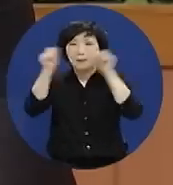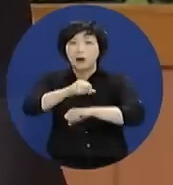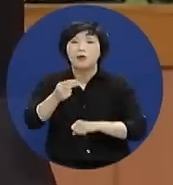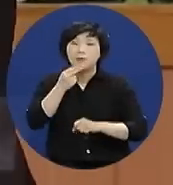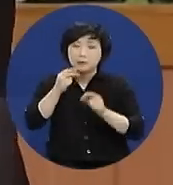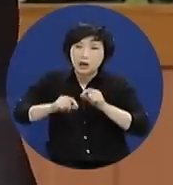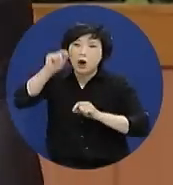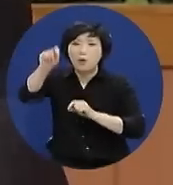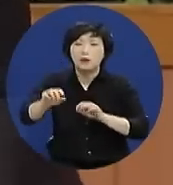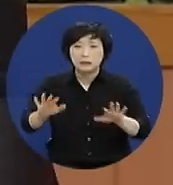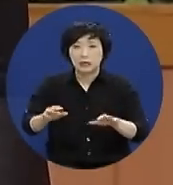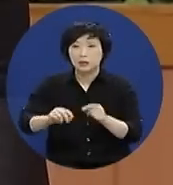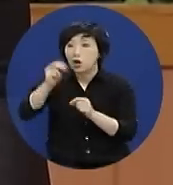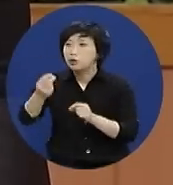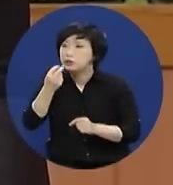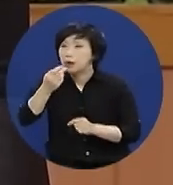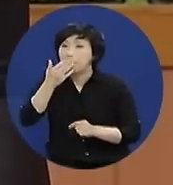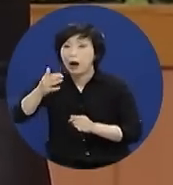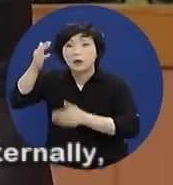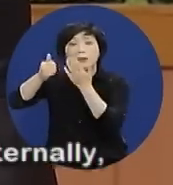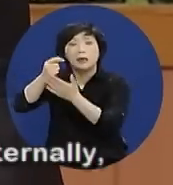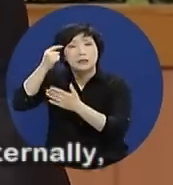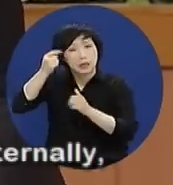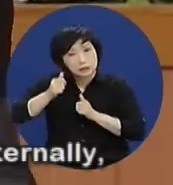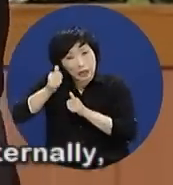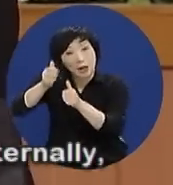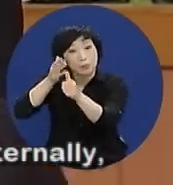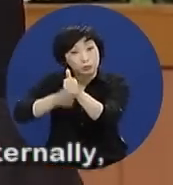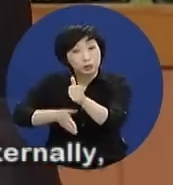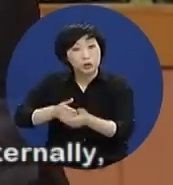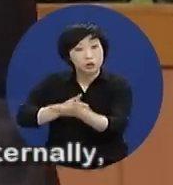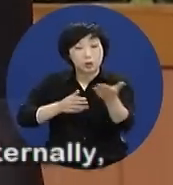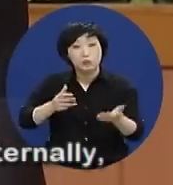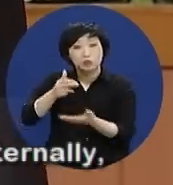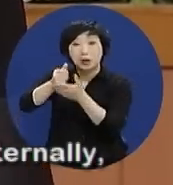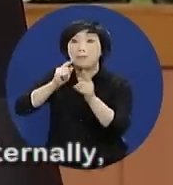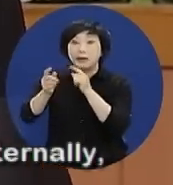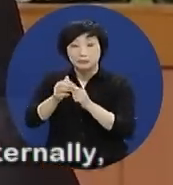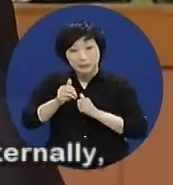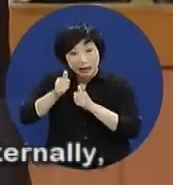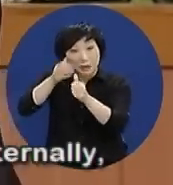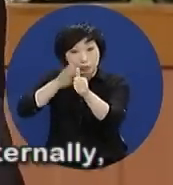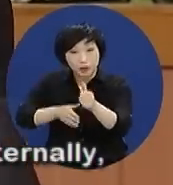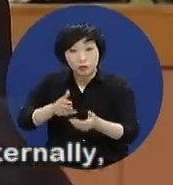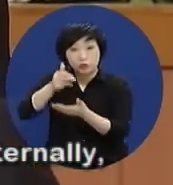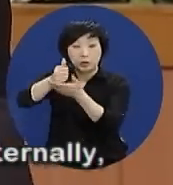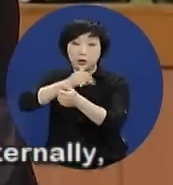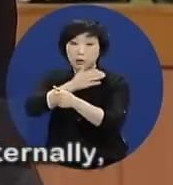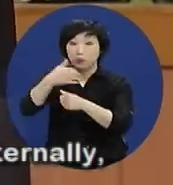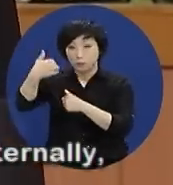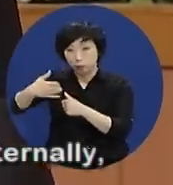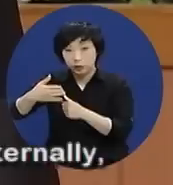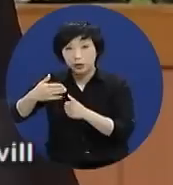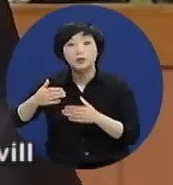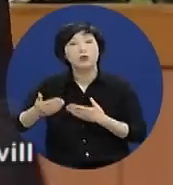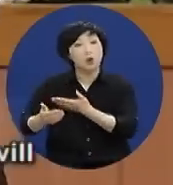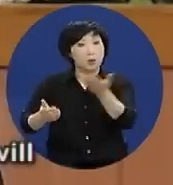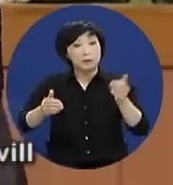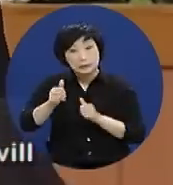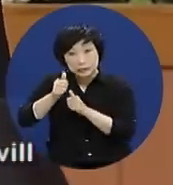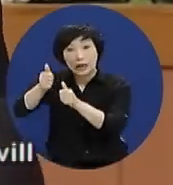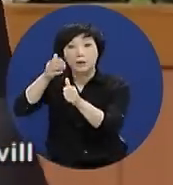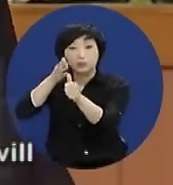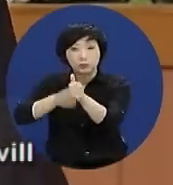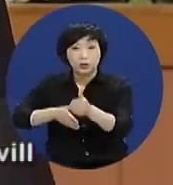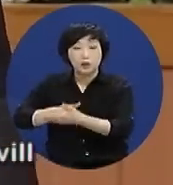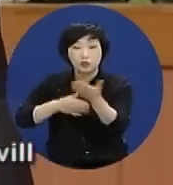しっかり持たなければいけないことは誰が何と言っても魂が滅びないで永遠なる神様神の意見に